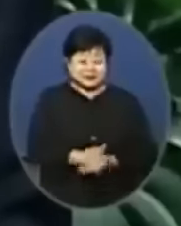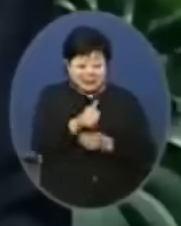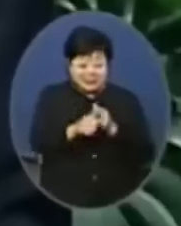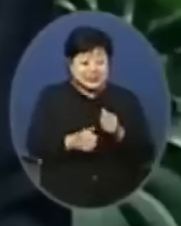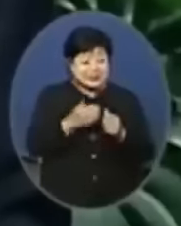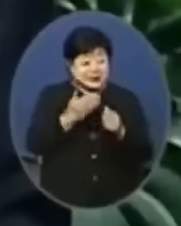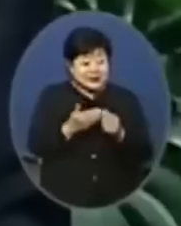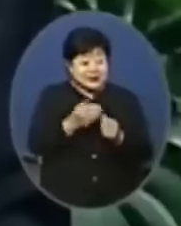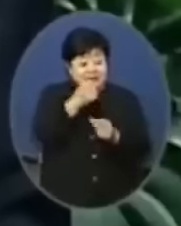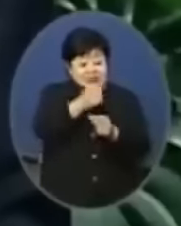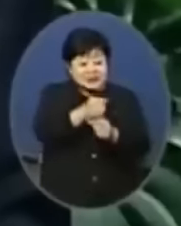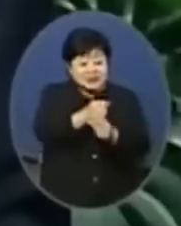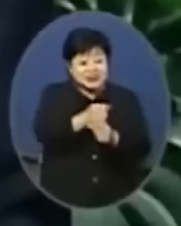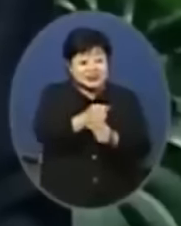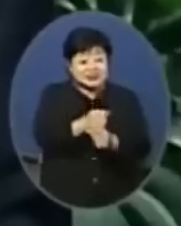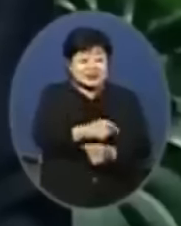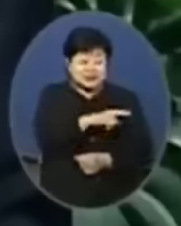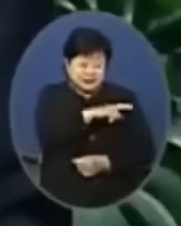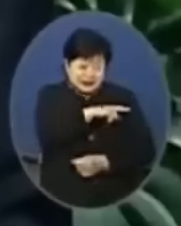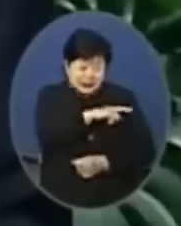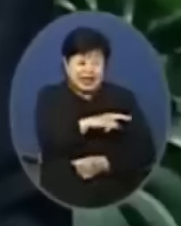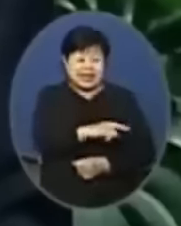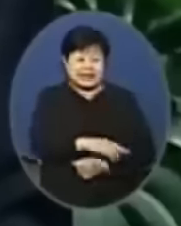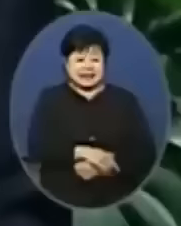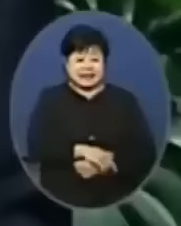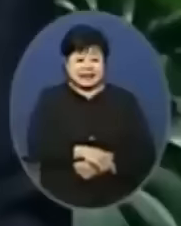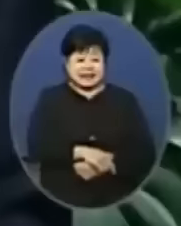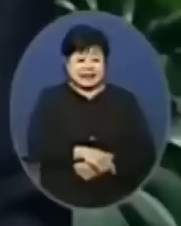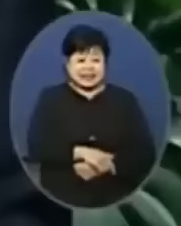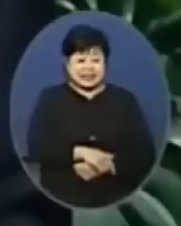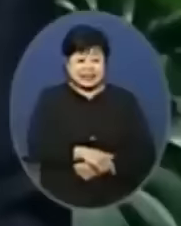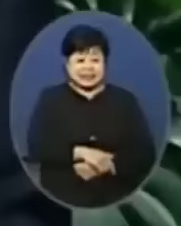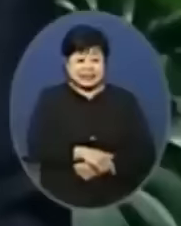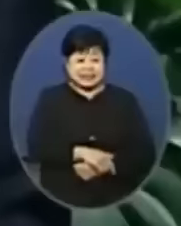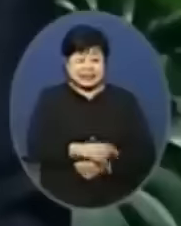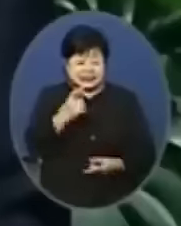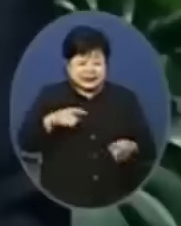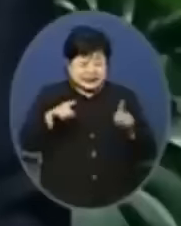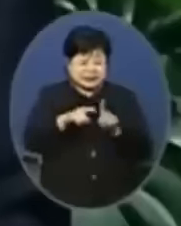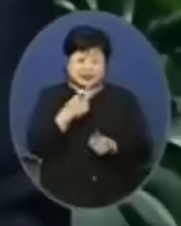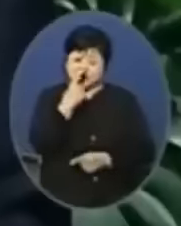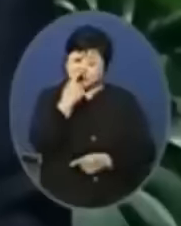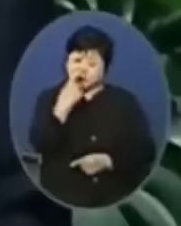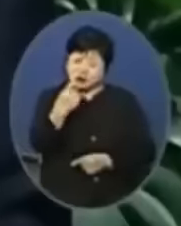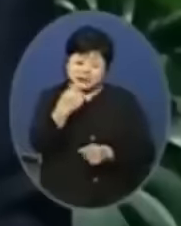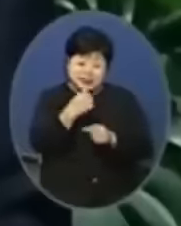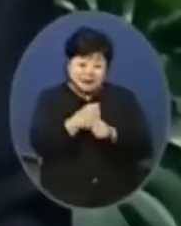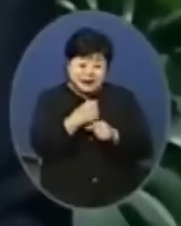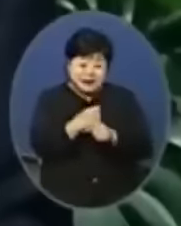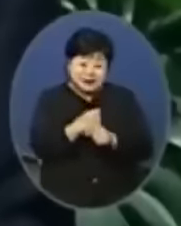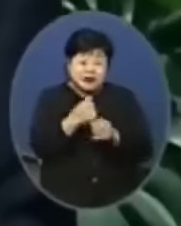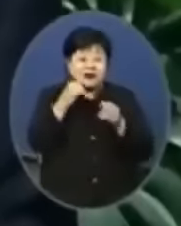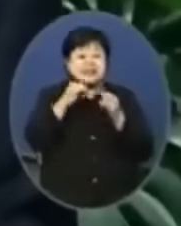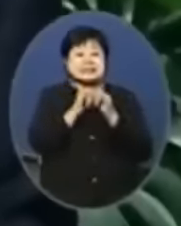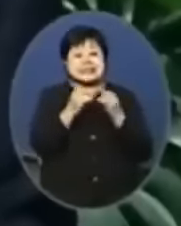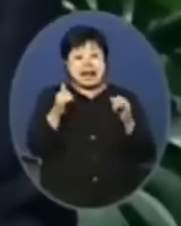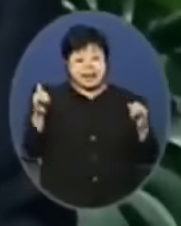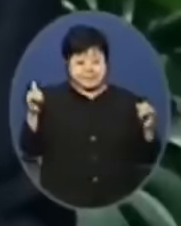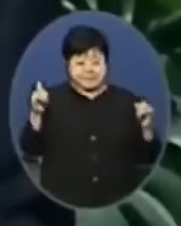하나님이 지으신 중에 제일 정성을 들여서 멋있게 지은 것이 사람